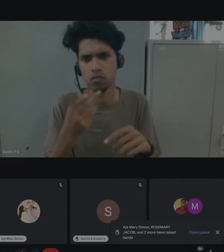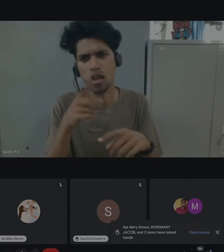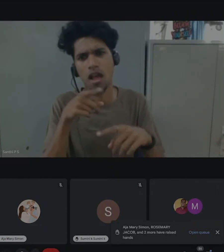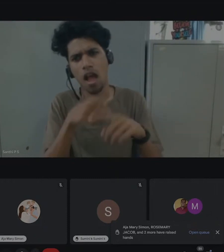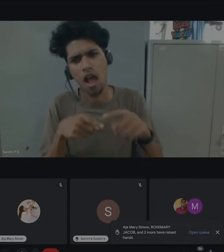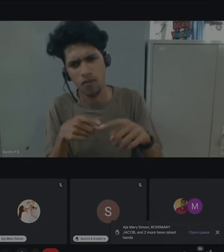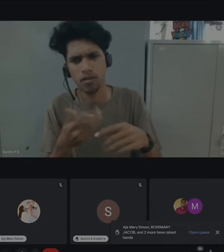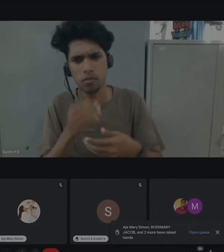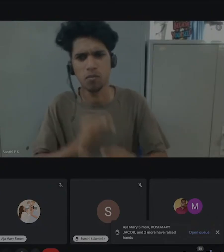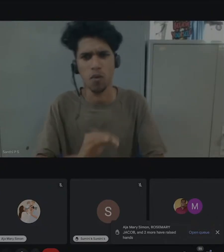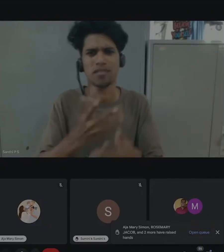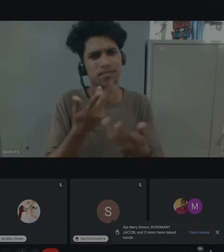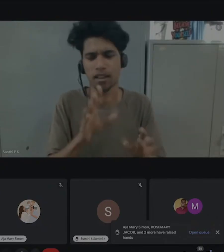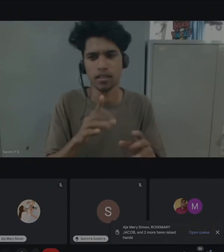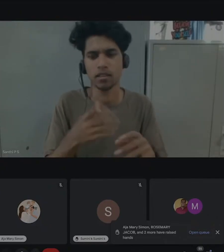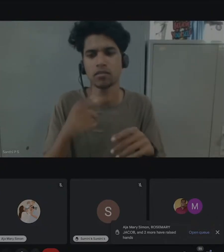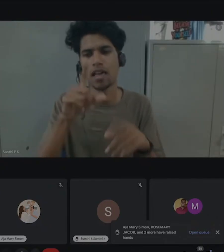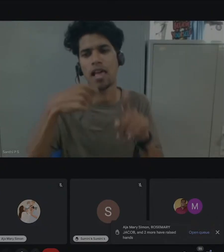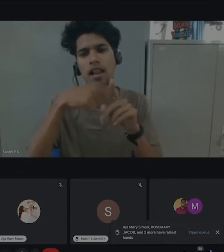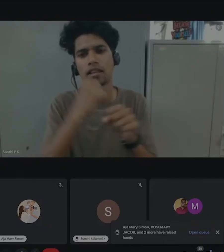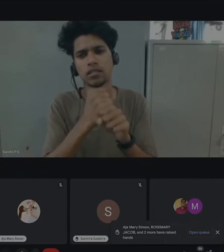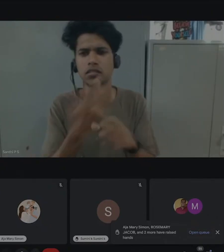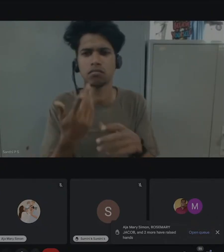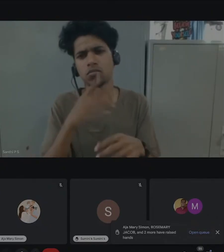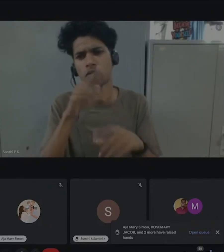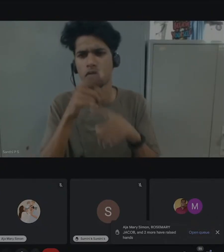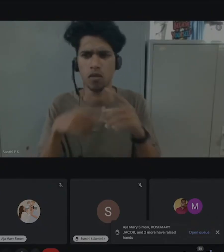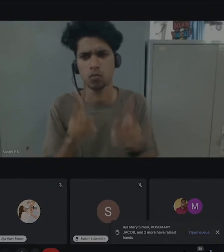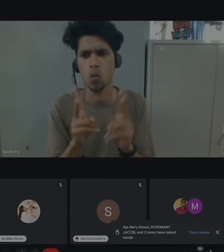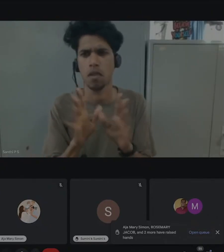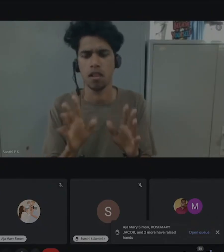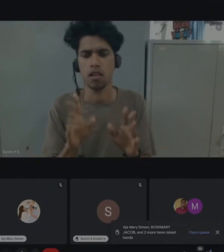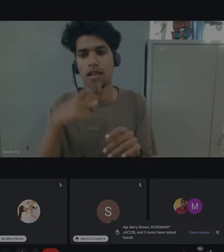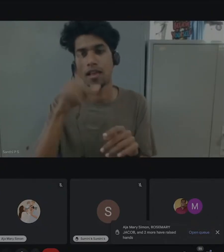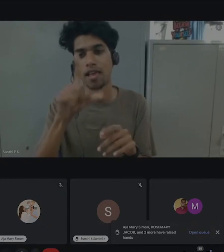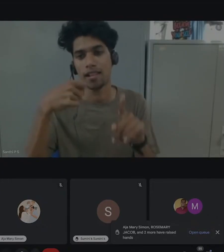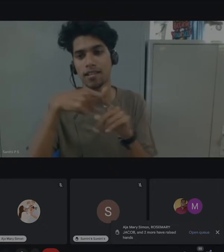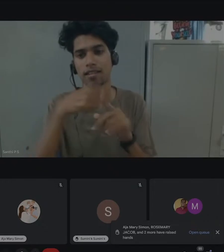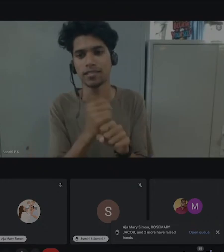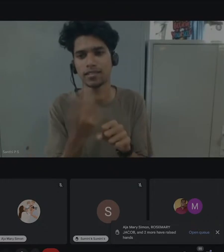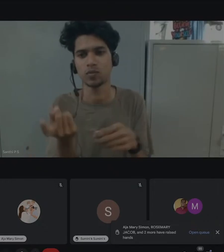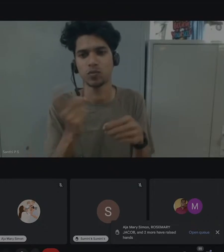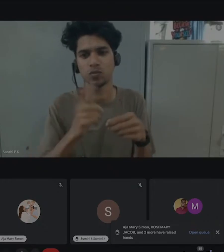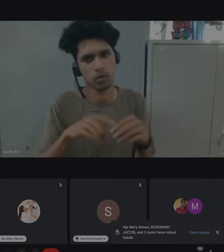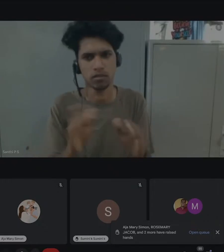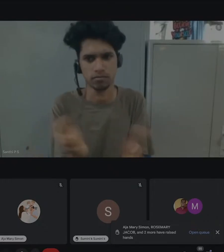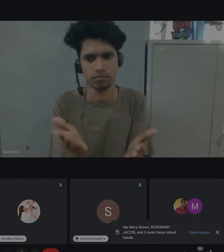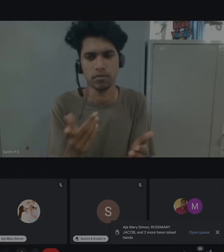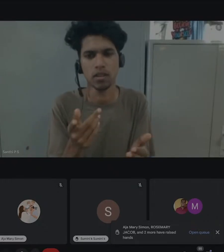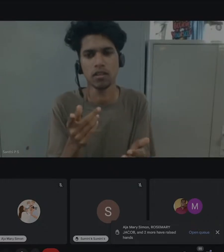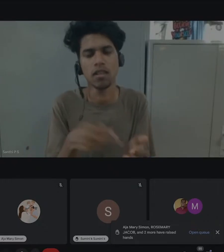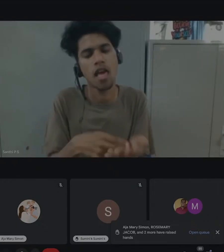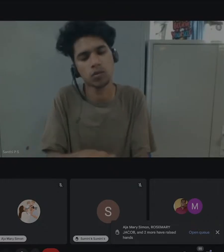കുഞ്ഞുങ്ങളെല്ലാം 4.5 വയസ്സാവും LKG ചേരുമ്പോഴത്തേക്കും. അപ്പം അടുത്ത വർഷത്തേക്ക് LKG ജോയിൻ ചെയ്യിപ്പിച്ചോളൂ. സംസാരം പതുക്കെ വന്നോളൂ. നമ്മൾ